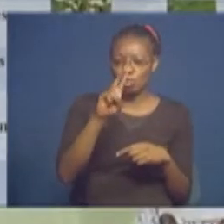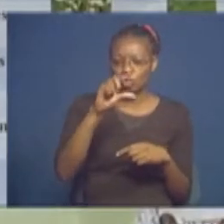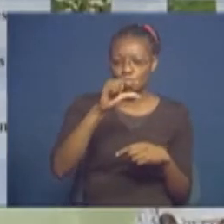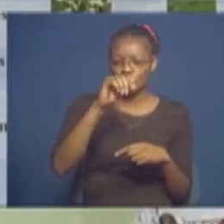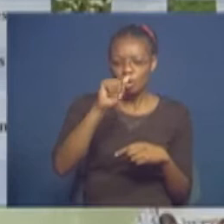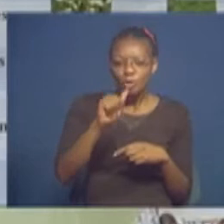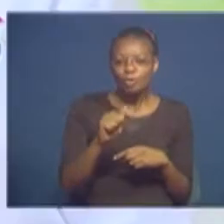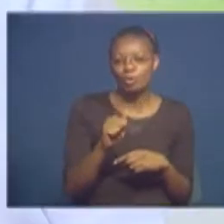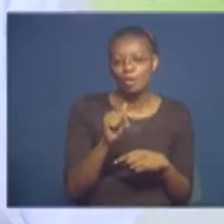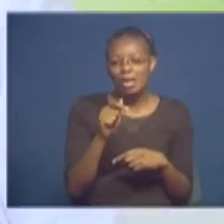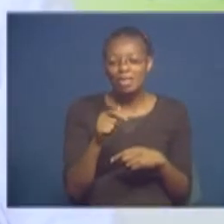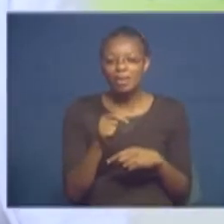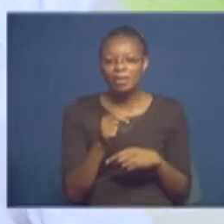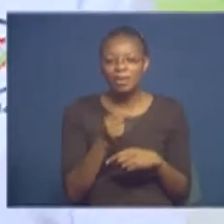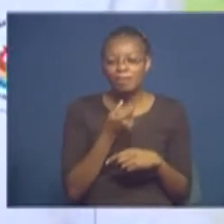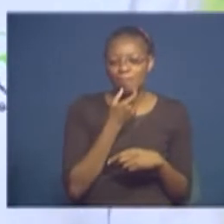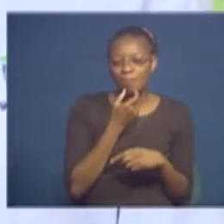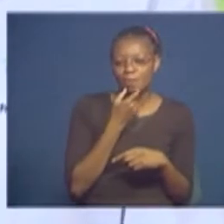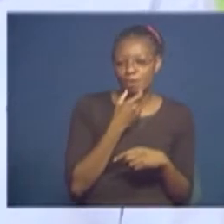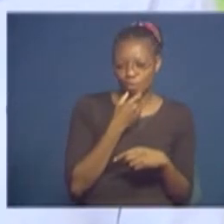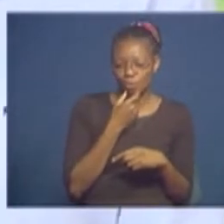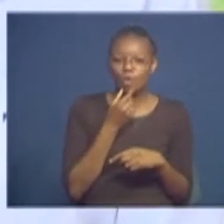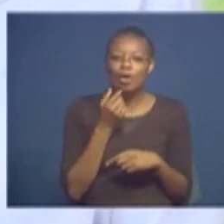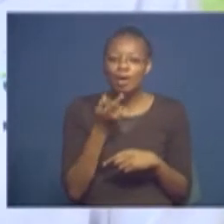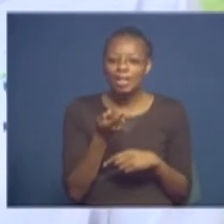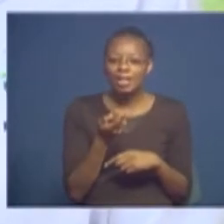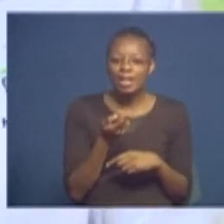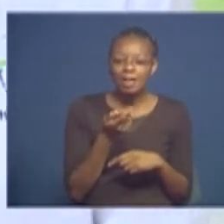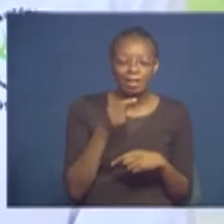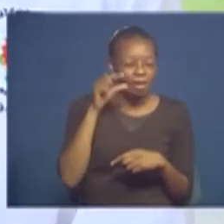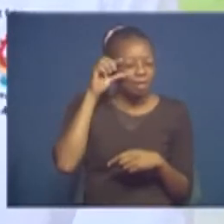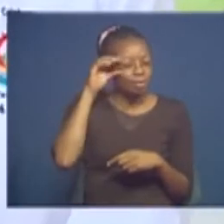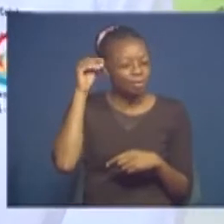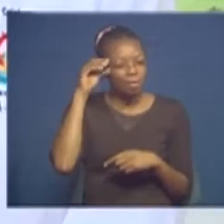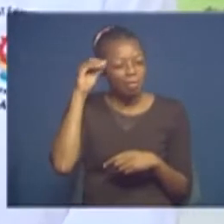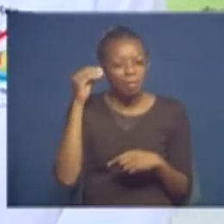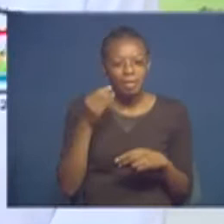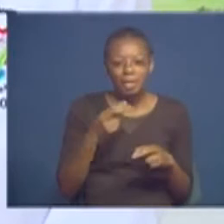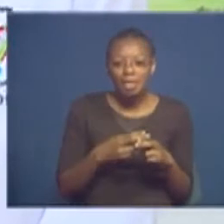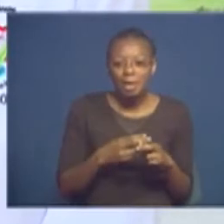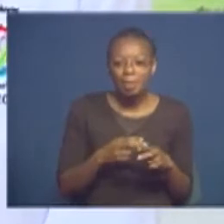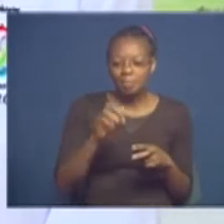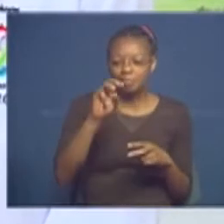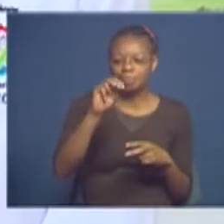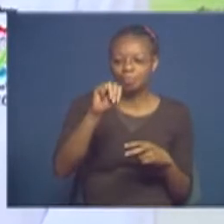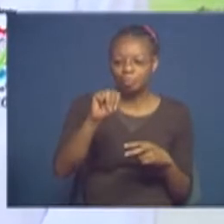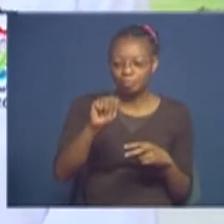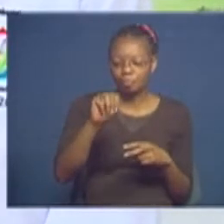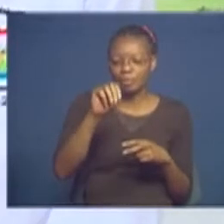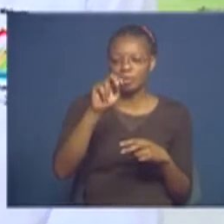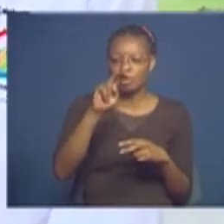ni wa Nyanza. Kwa hivyo mboga hizi ambazo tumechagua, ambazo tuko na mbegu zao, ni mboga kama